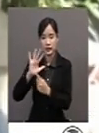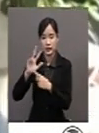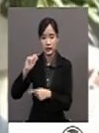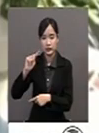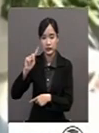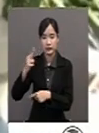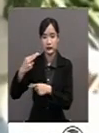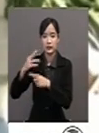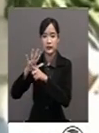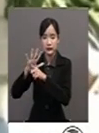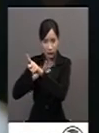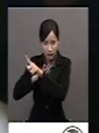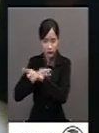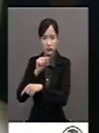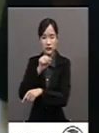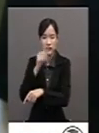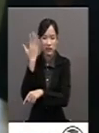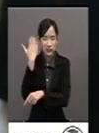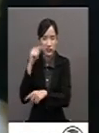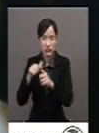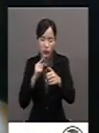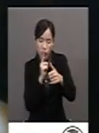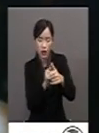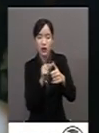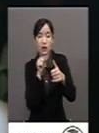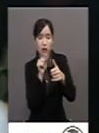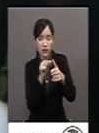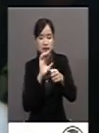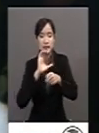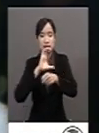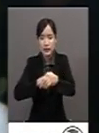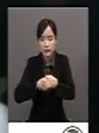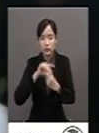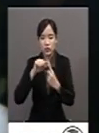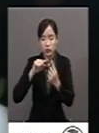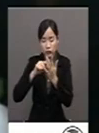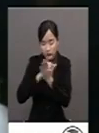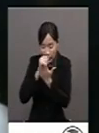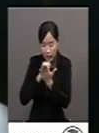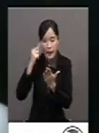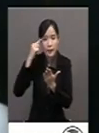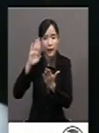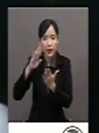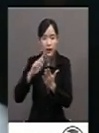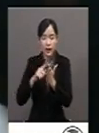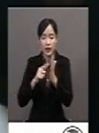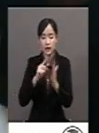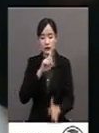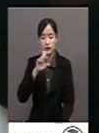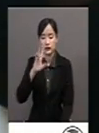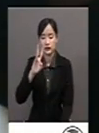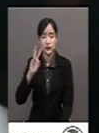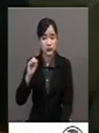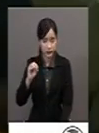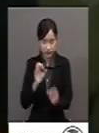ณฑ์ที่ตกเป็นแพ้นะครับถูกเจ้าหน้าที่ตำรวจสน.คณะยาวจับกุมคดียาเสพติดยาบ้า170เม็ดแล้วก็